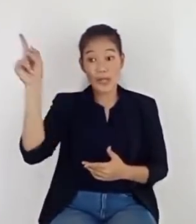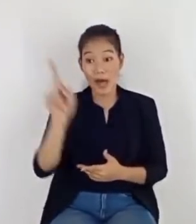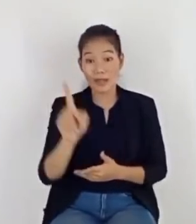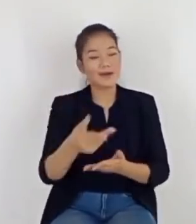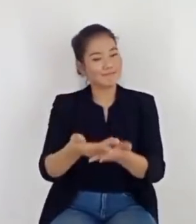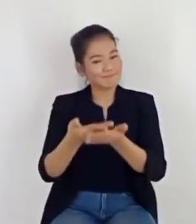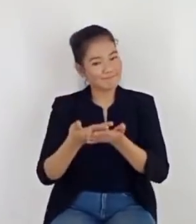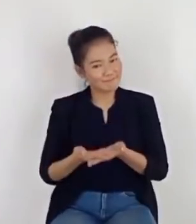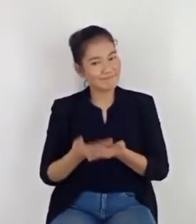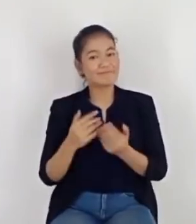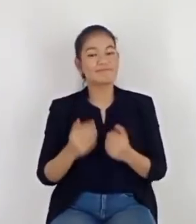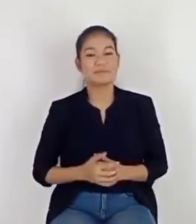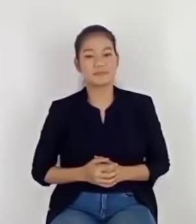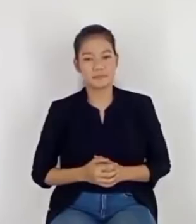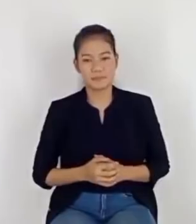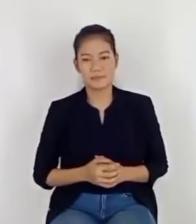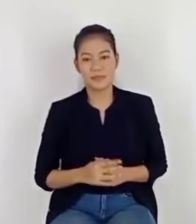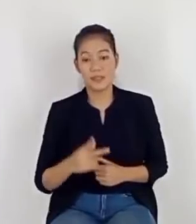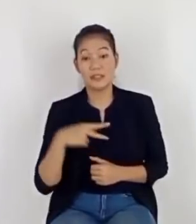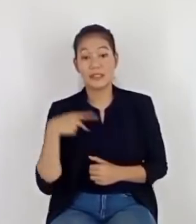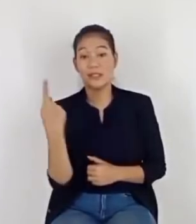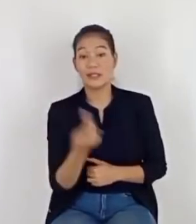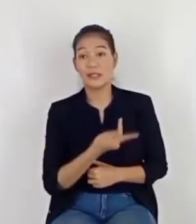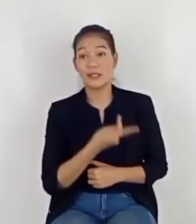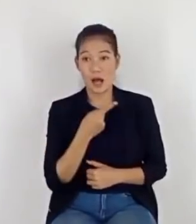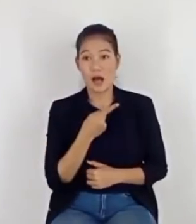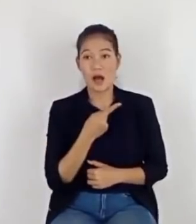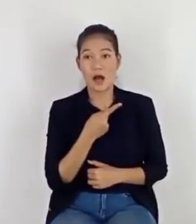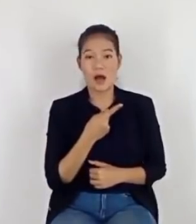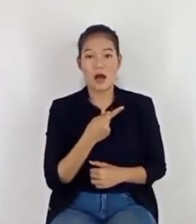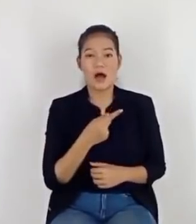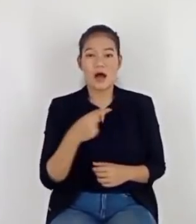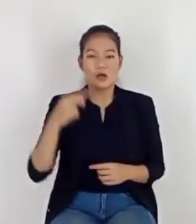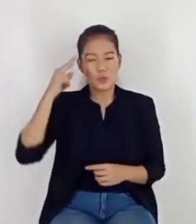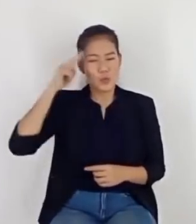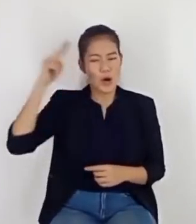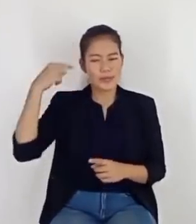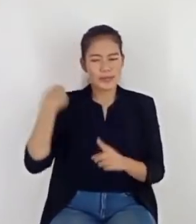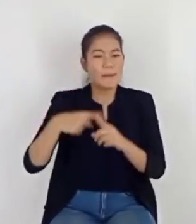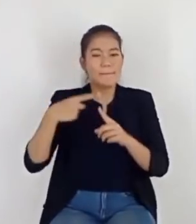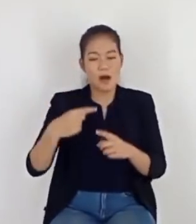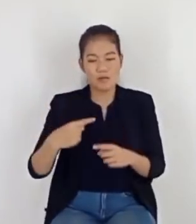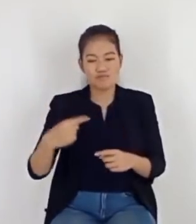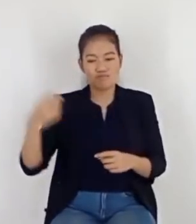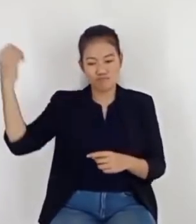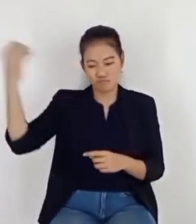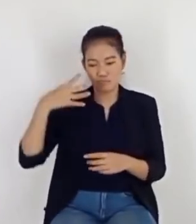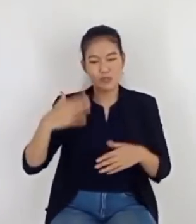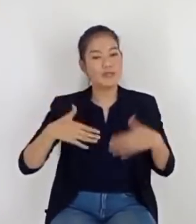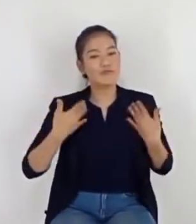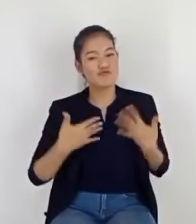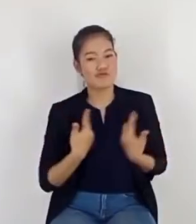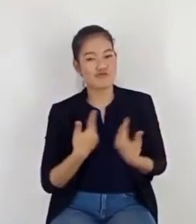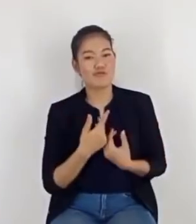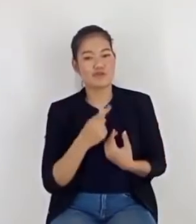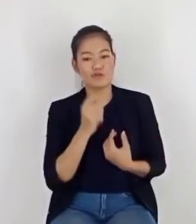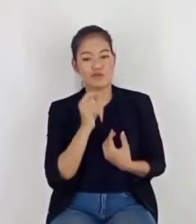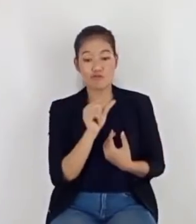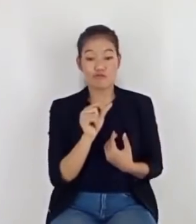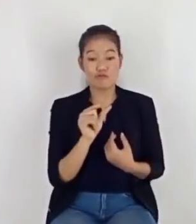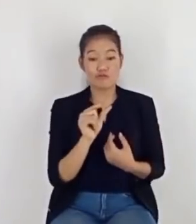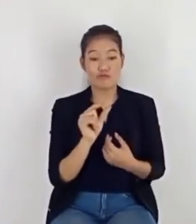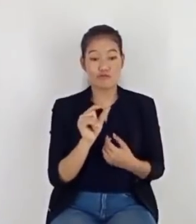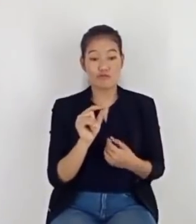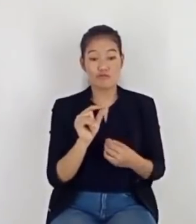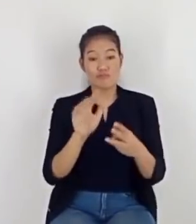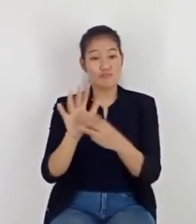kembali. Kita makin dihibur Tuhan dalam menghadapi hidup ketika